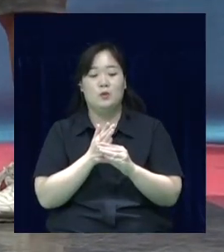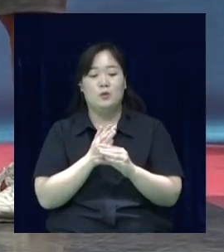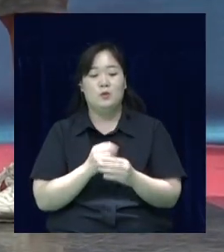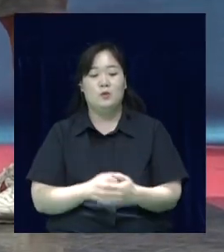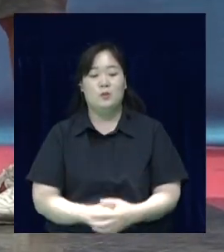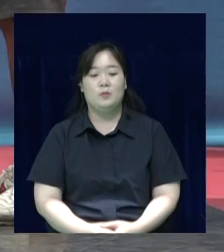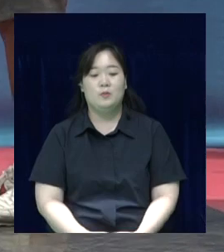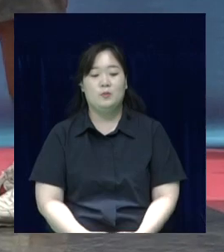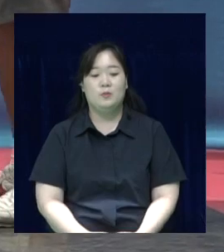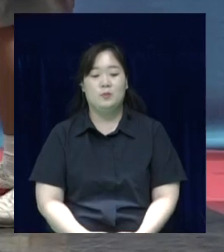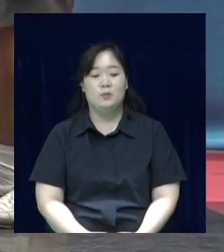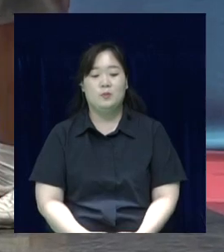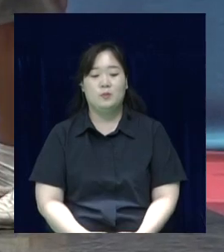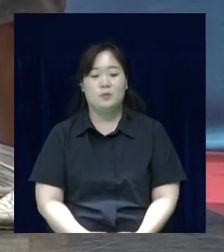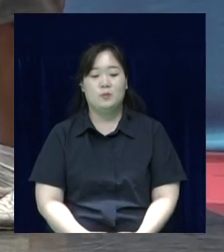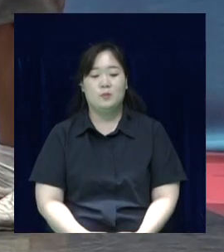네.